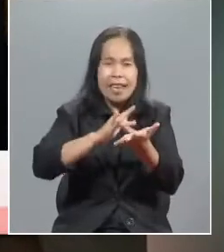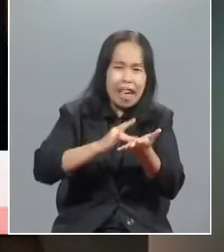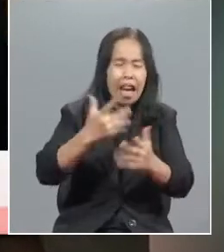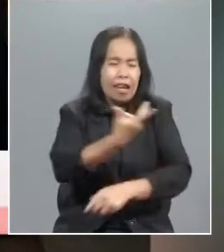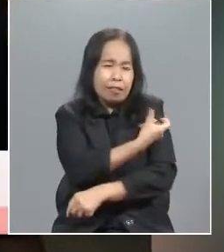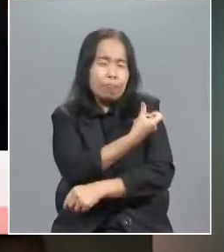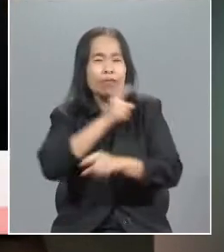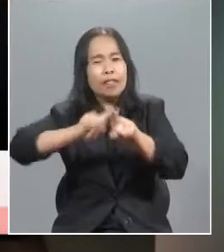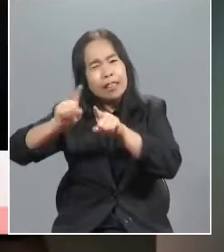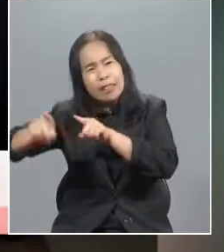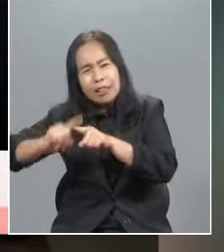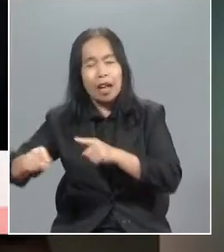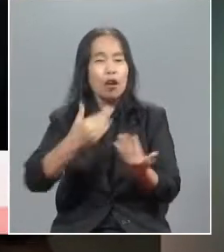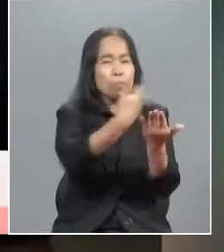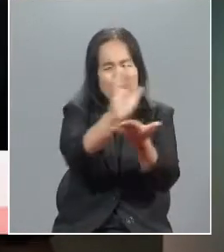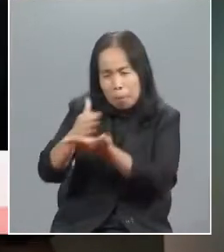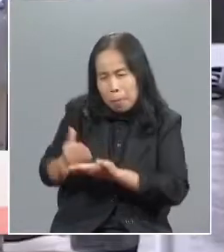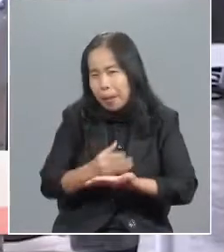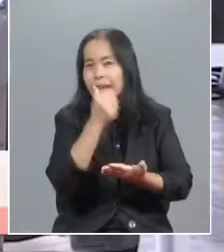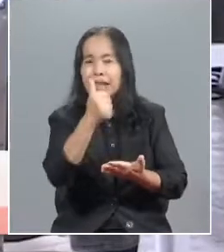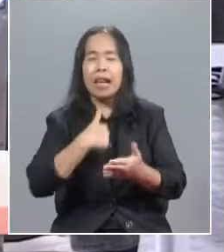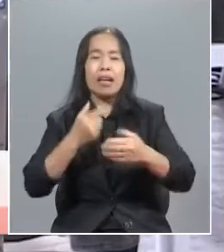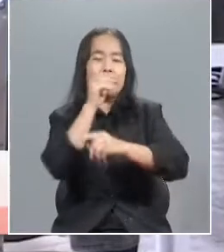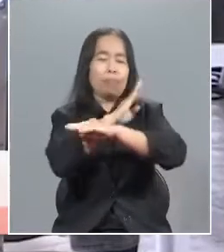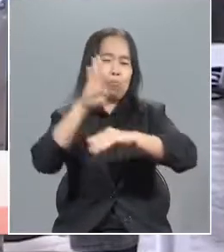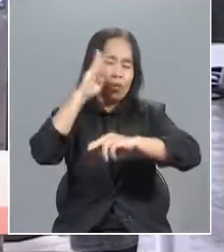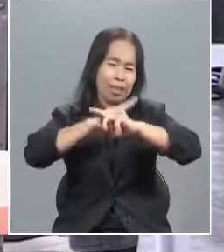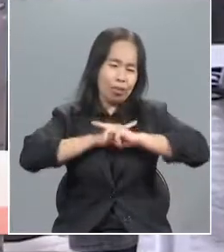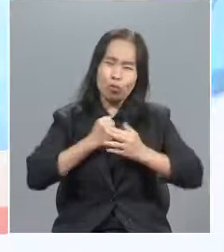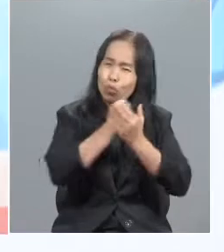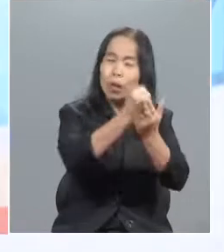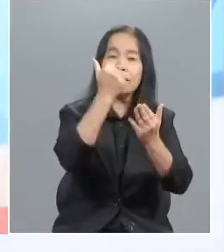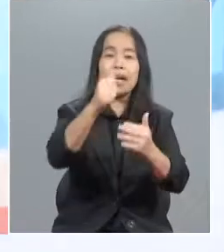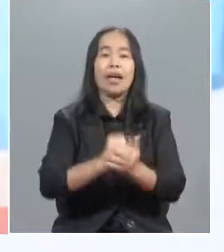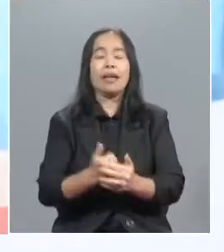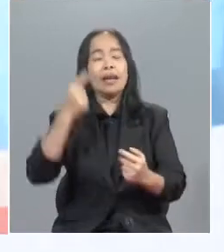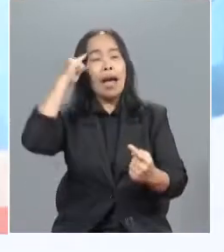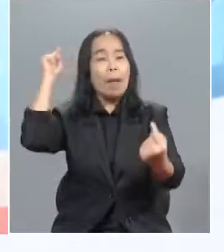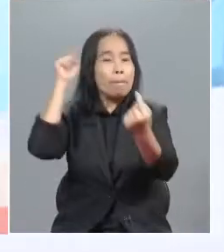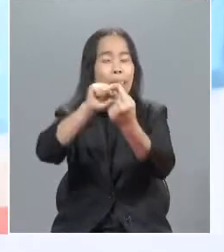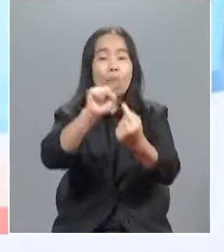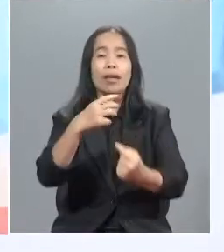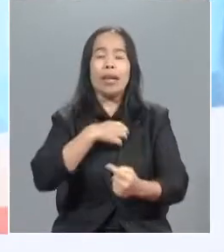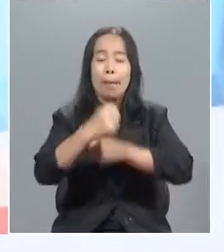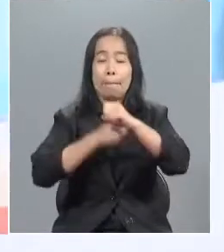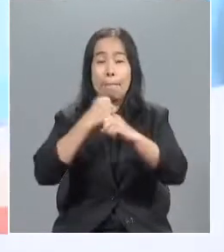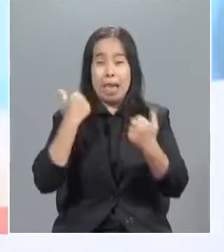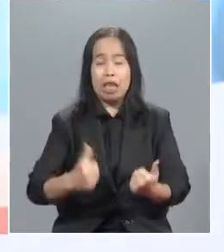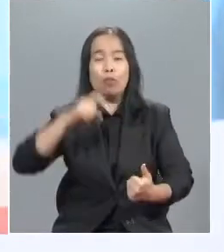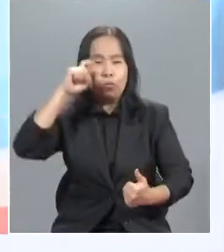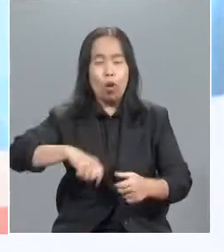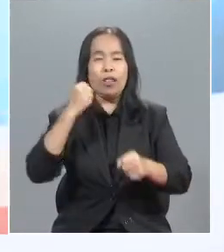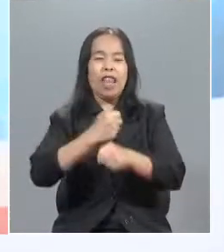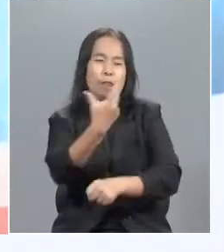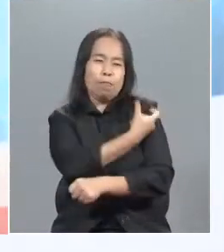ภาครัฐได้จัดซื้อมาเพื่อเกิดประสิทธิภาพและทั่วถึงมากที่สุดก็ตั้งเป้าหมายเอาไว้ว่าภายในปีนี้ต้องบรรลุเป้าหมาย